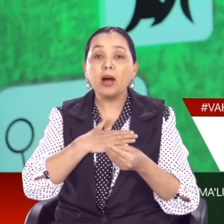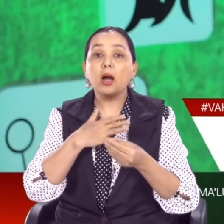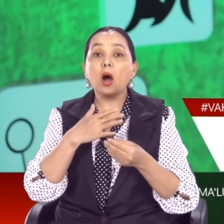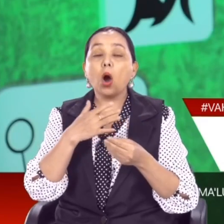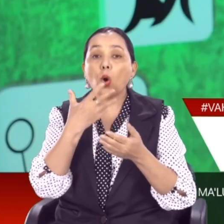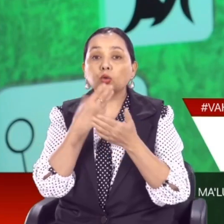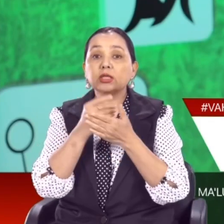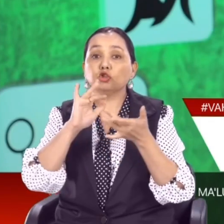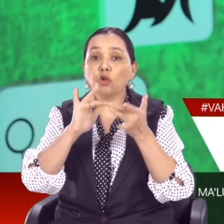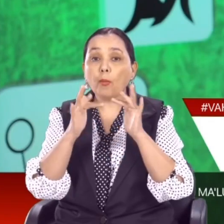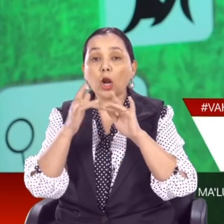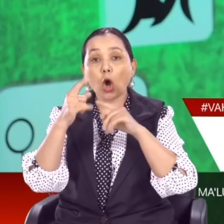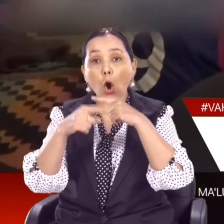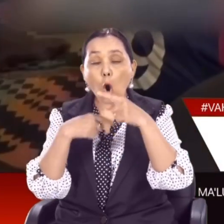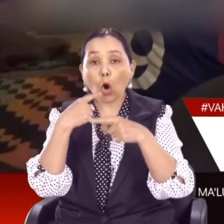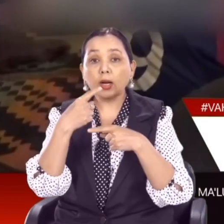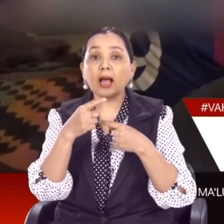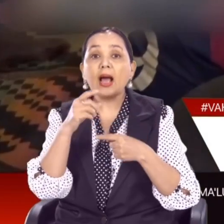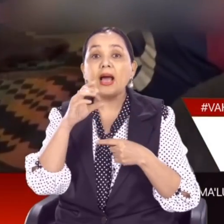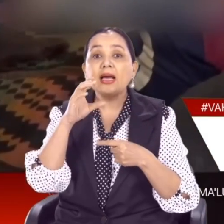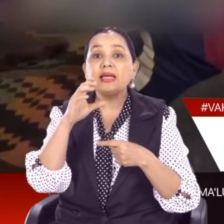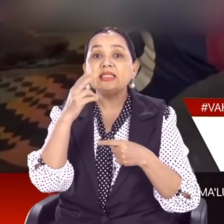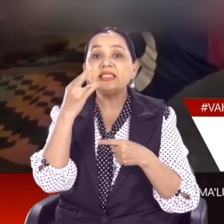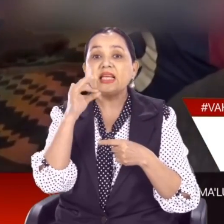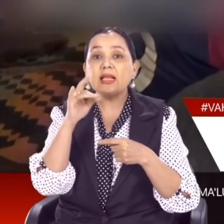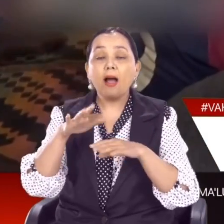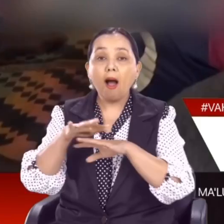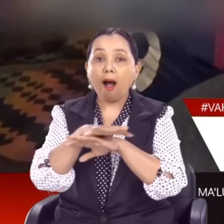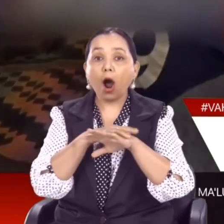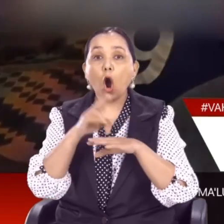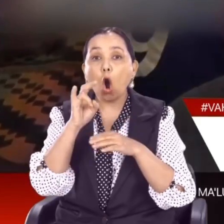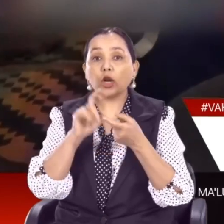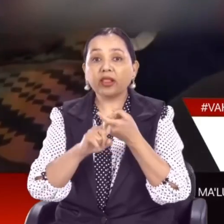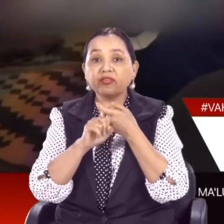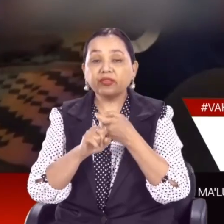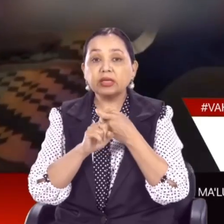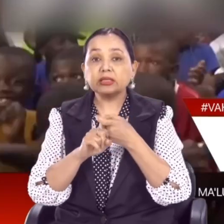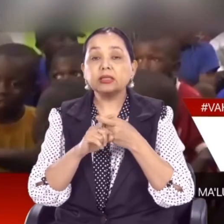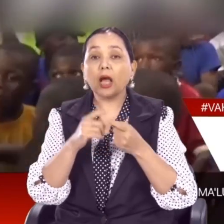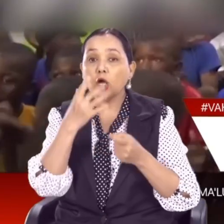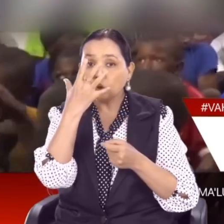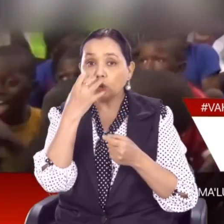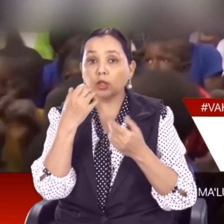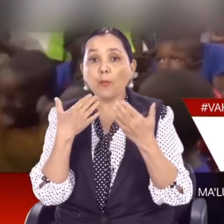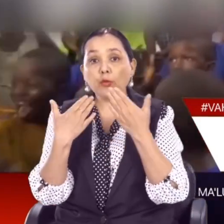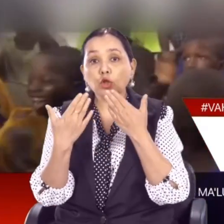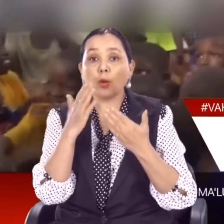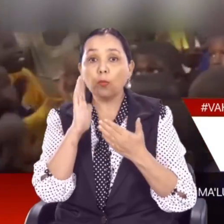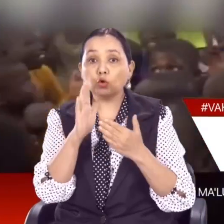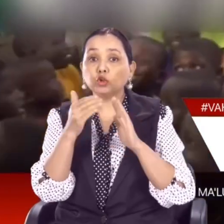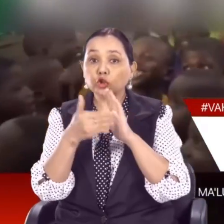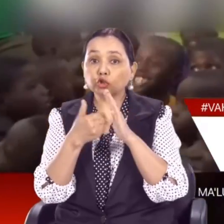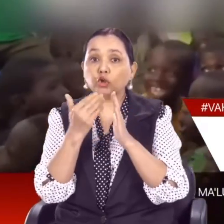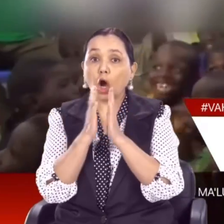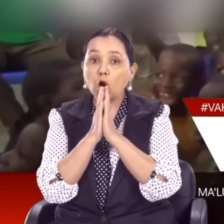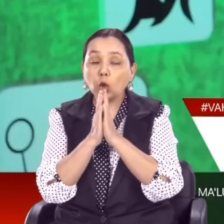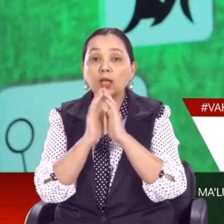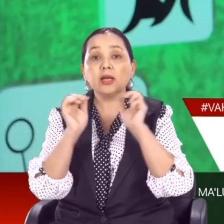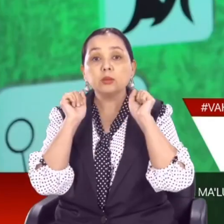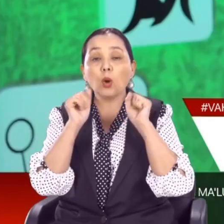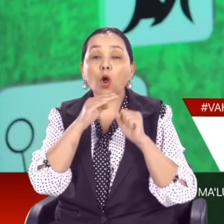Mane o'zining ijtimoiy tarmoqlari orqali shuningdek Senegal aholisini koronavirus pandemiyasiga jiddiy munosabatda bo'lishga